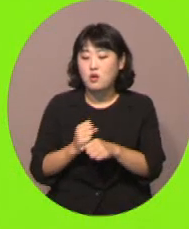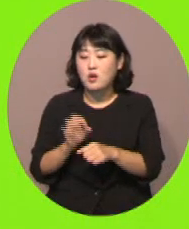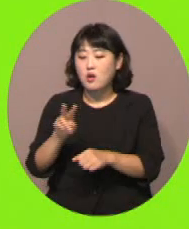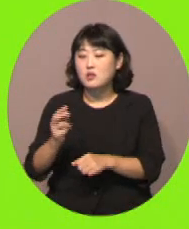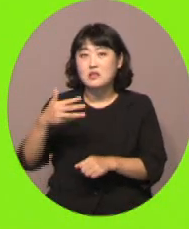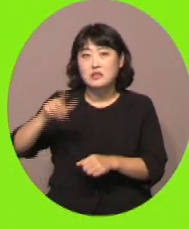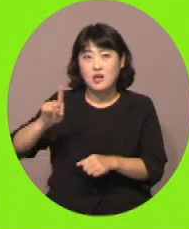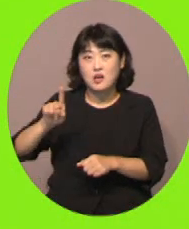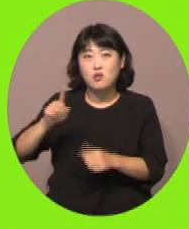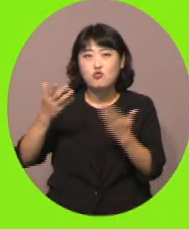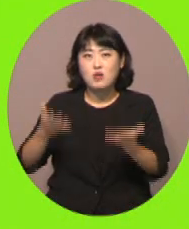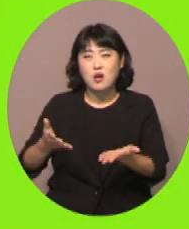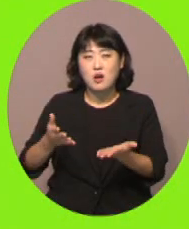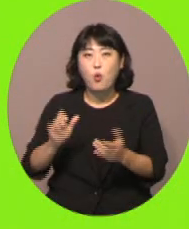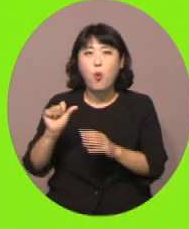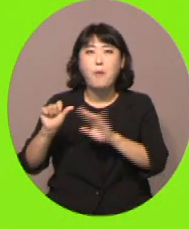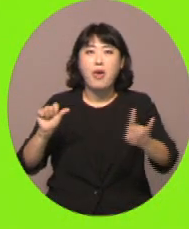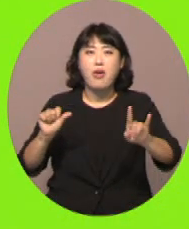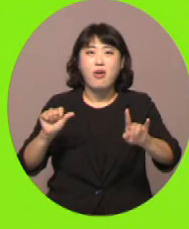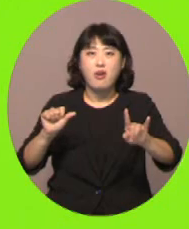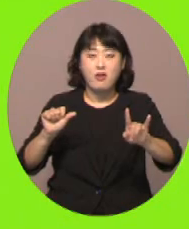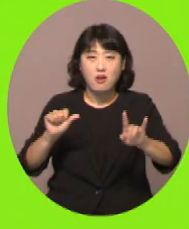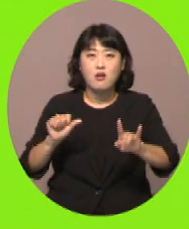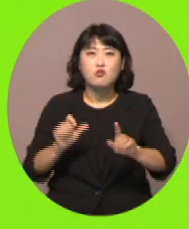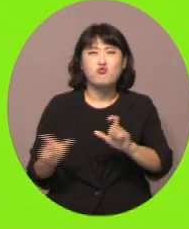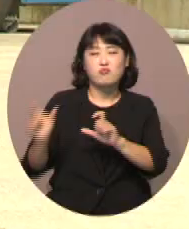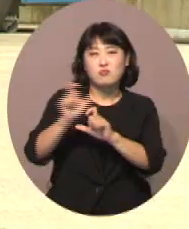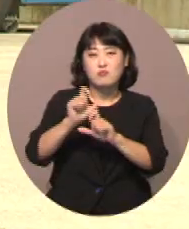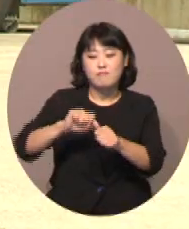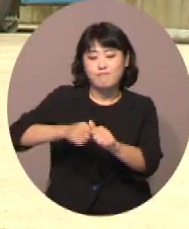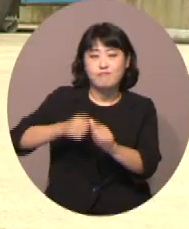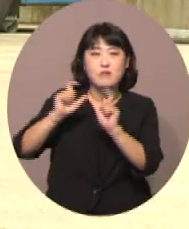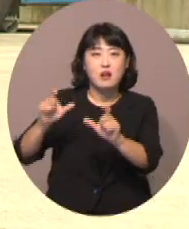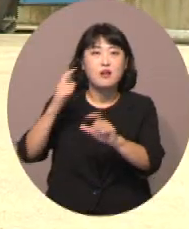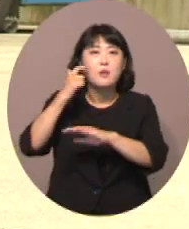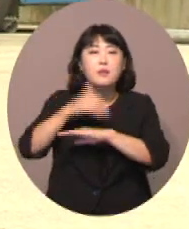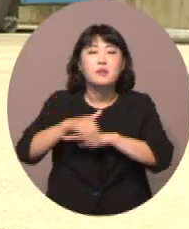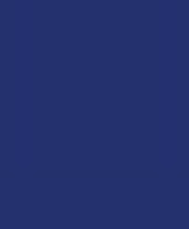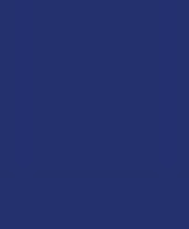부은 다섯 배로 곱해 과징금을 부과할 방침입니다